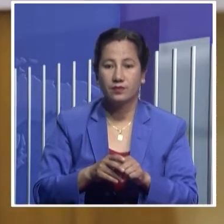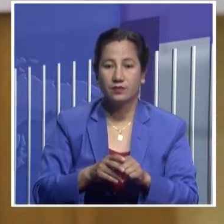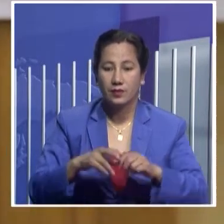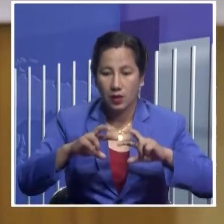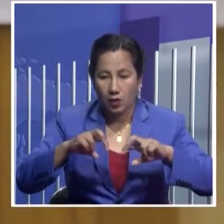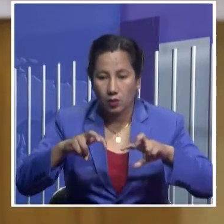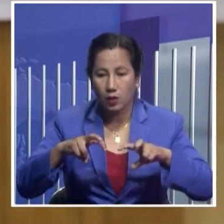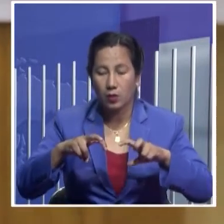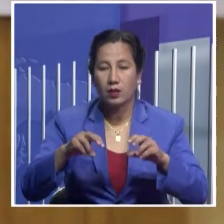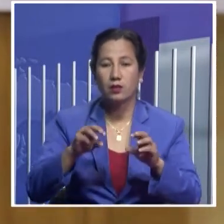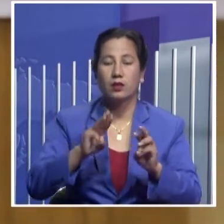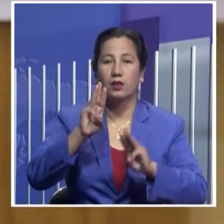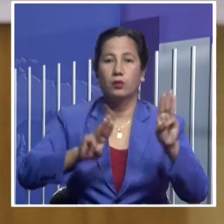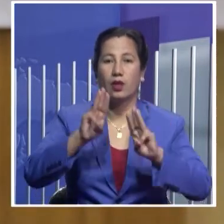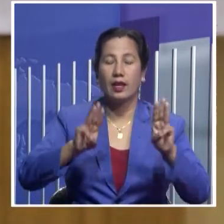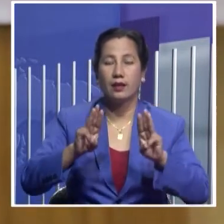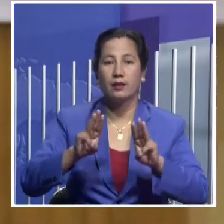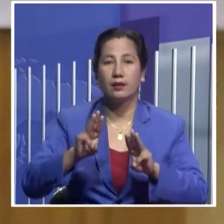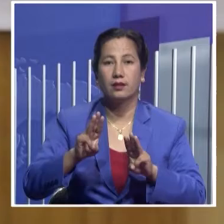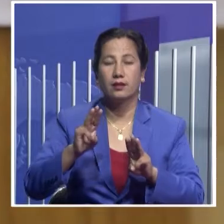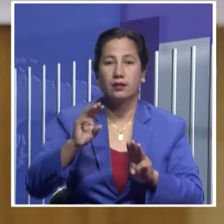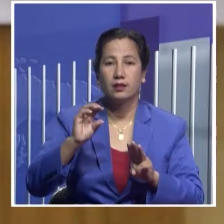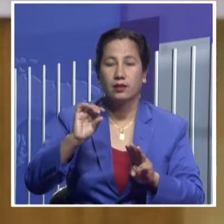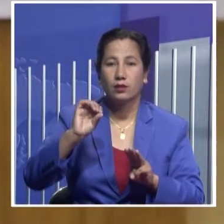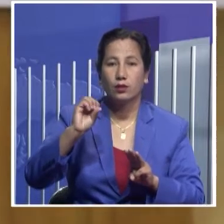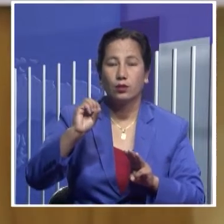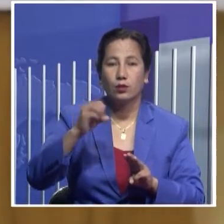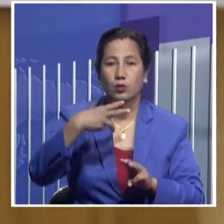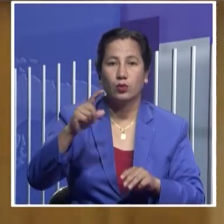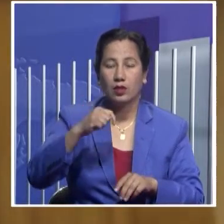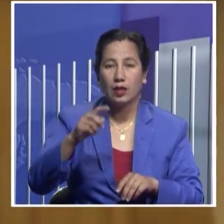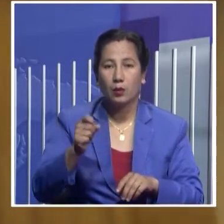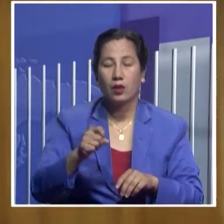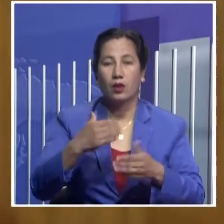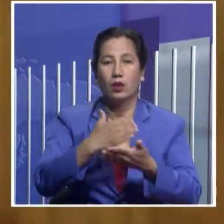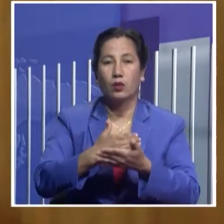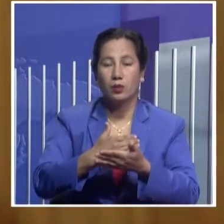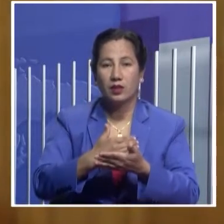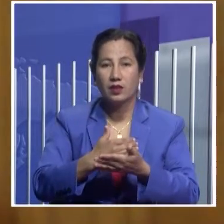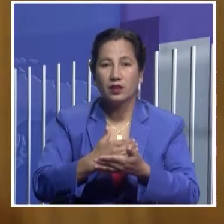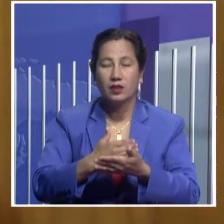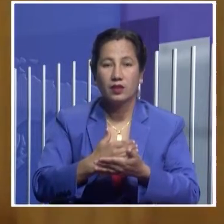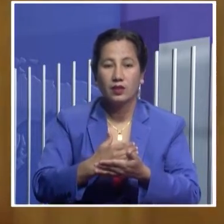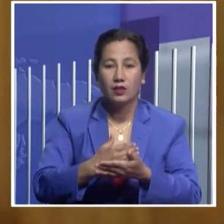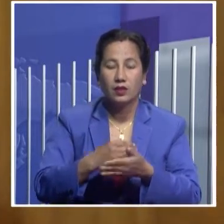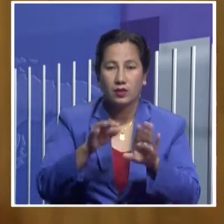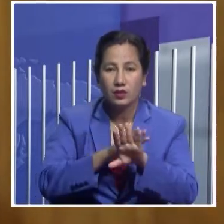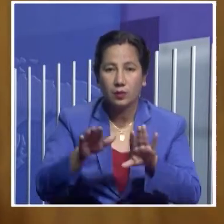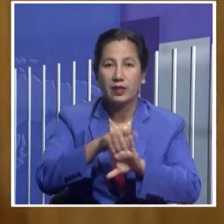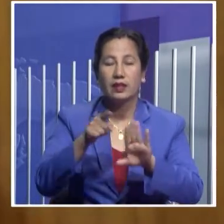मूल्याङ्कन पुनरावलोकन परिमार्जन गर्दै लग्यौँ भने लैङ्गिक समानता नीति